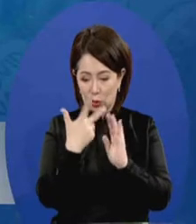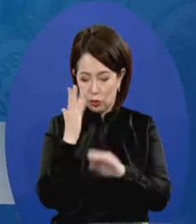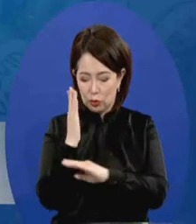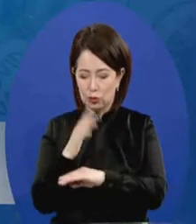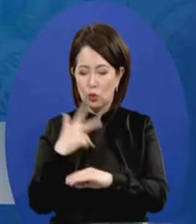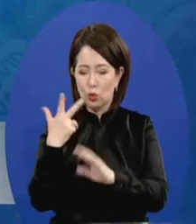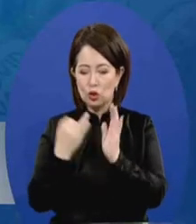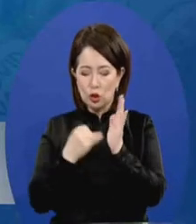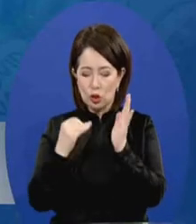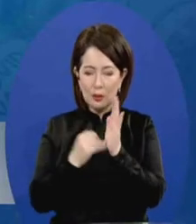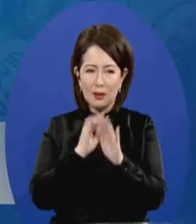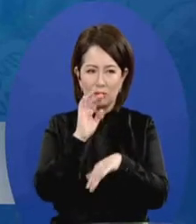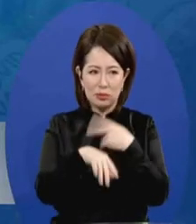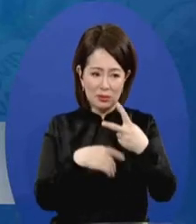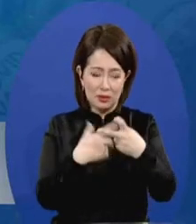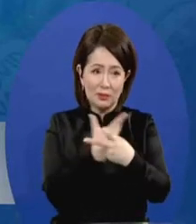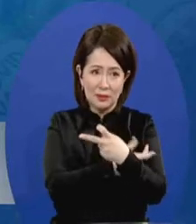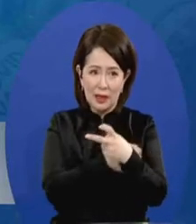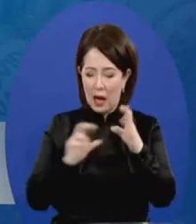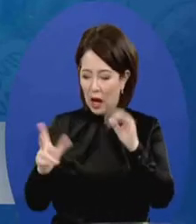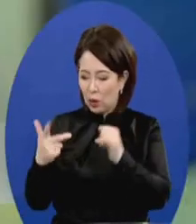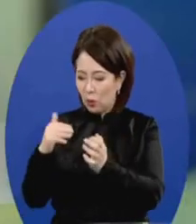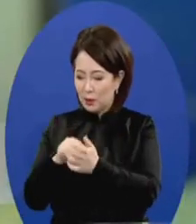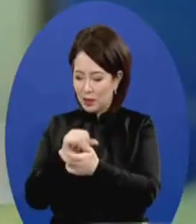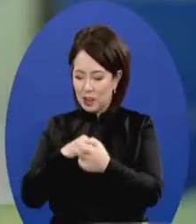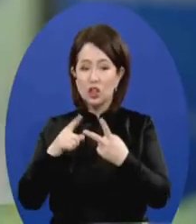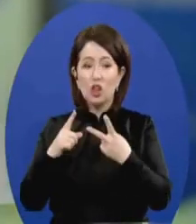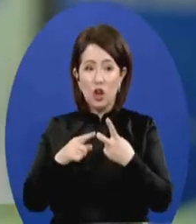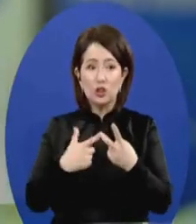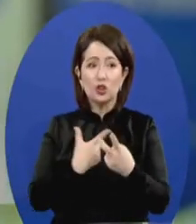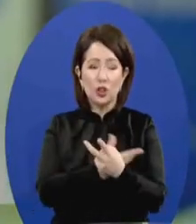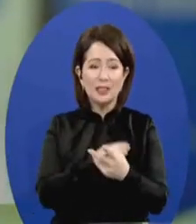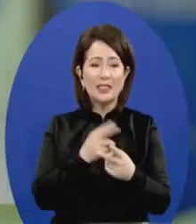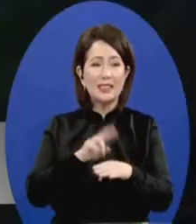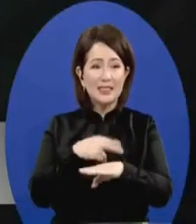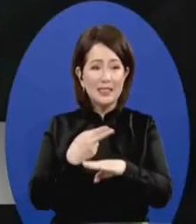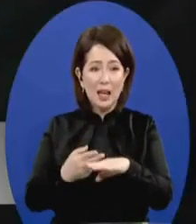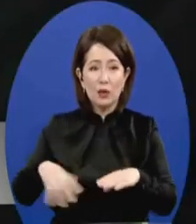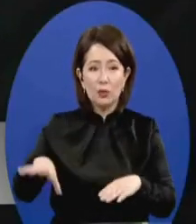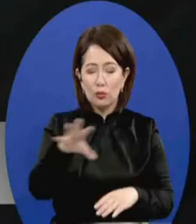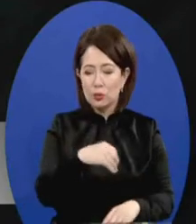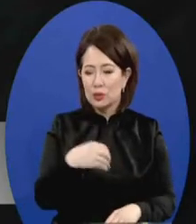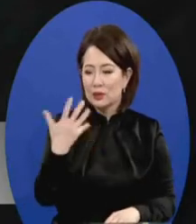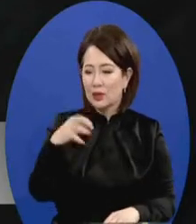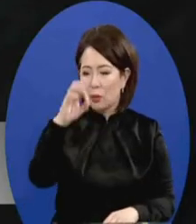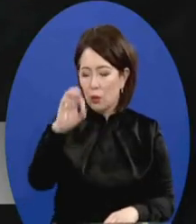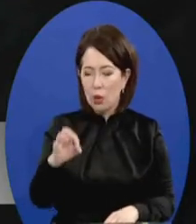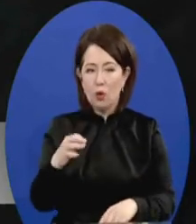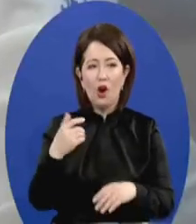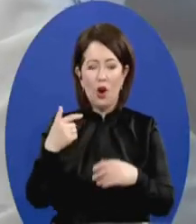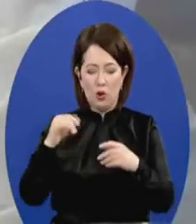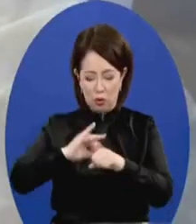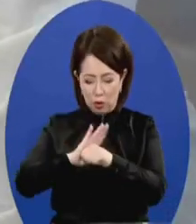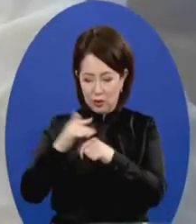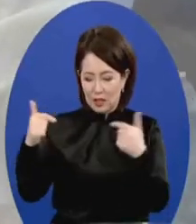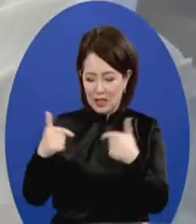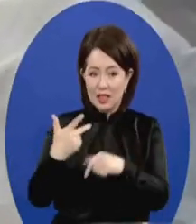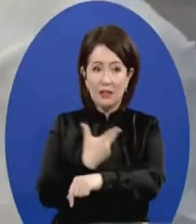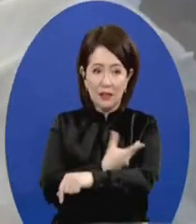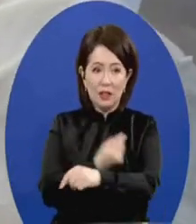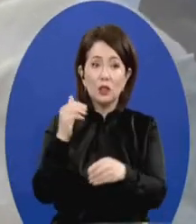тунд 13,000 орчим иргэн 2-р туунгаа авчээ. Ингэснээр дарханчуудын 50 гаруй хувь нь ковидын эсрэг вакцинд хамрагдсан гэсэн